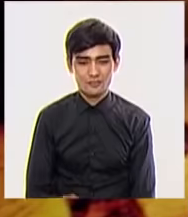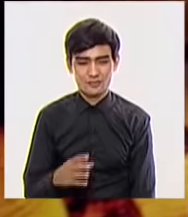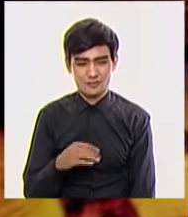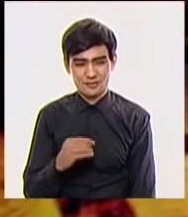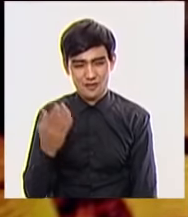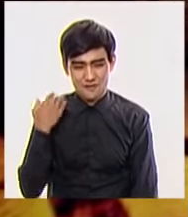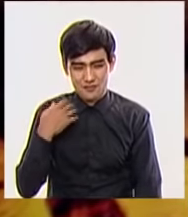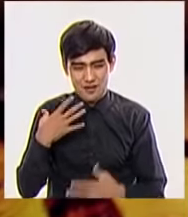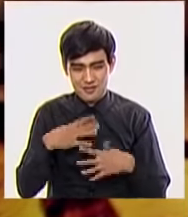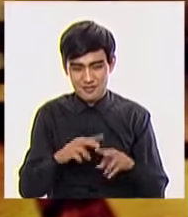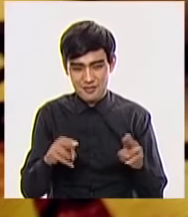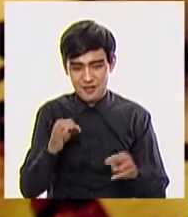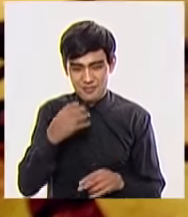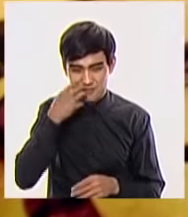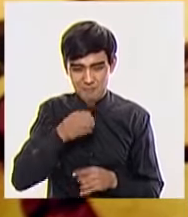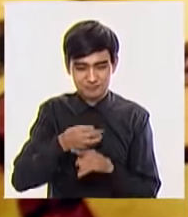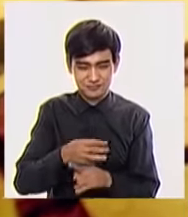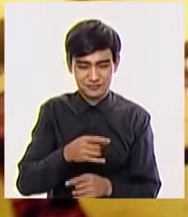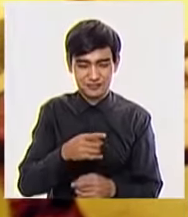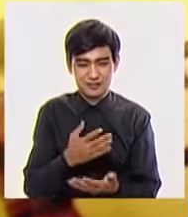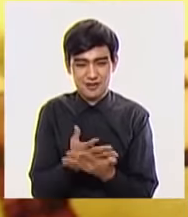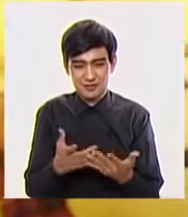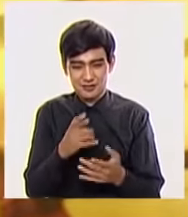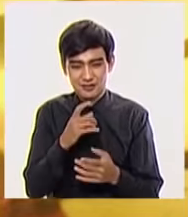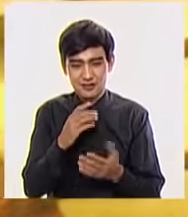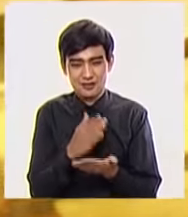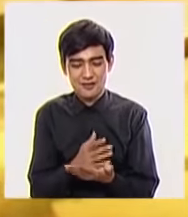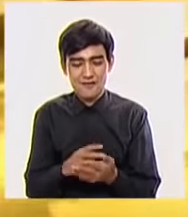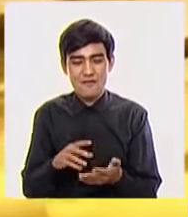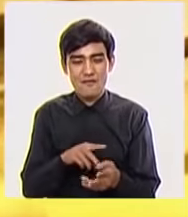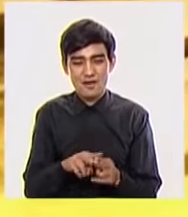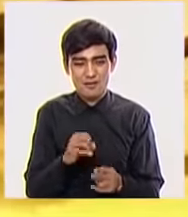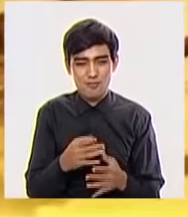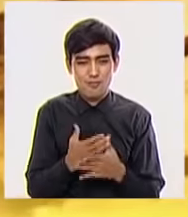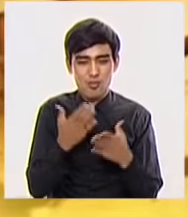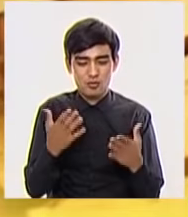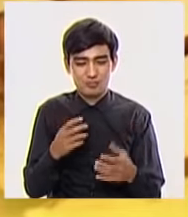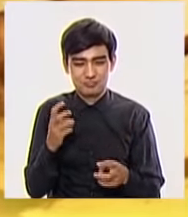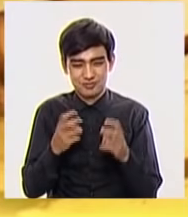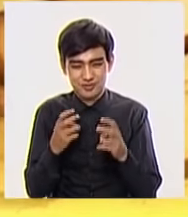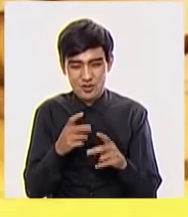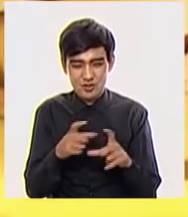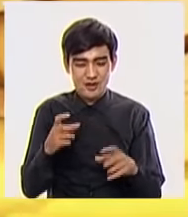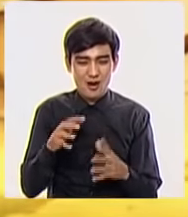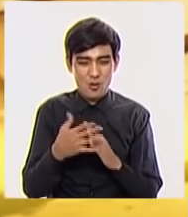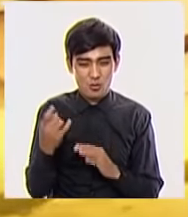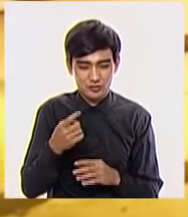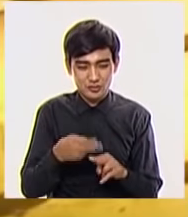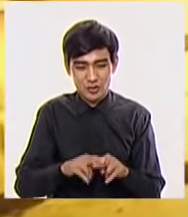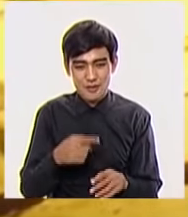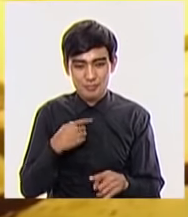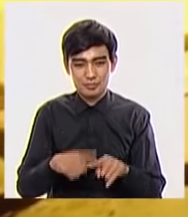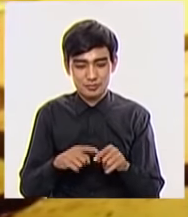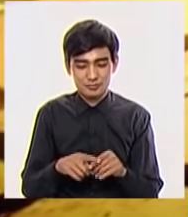Небывалая жара продолжает преподносить сюрпризы. Этой ситуации больше всего озадачены фермеры. Если срочно не принять меры, то мы можем